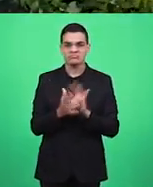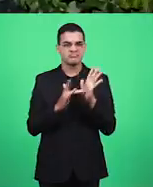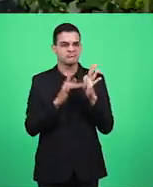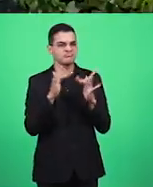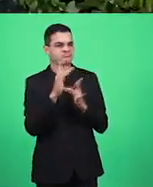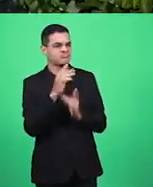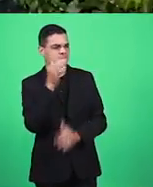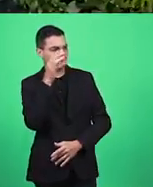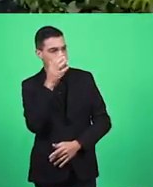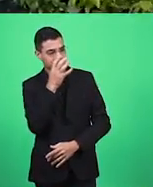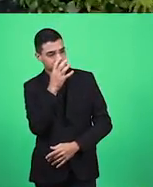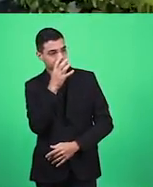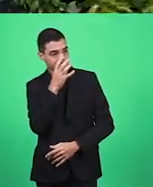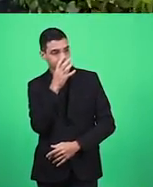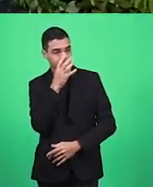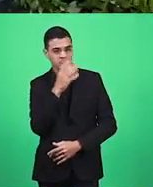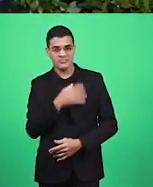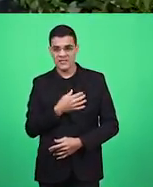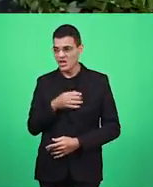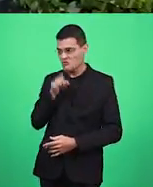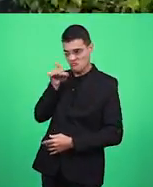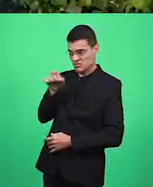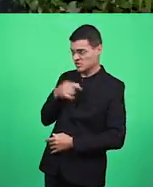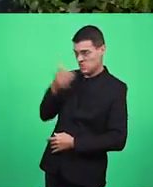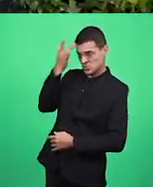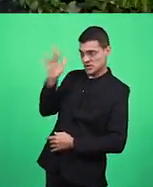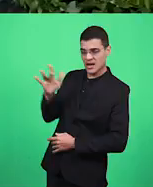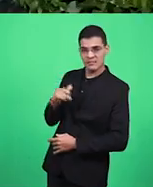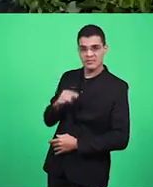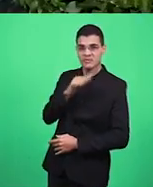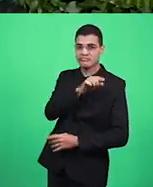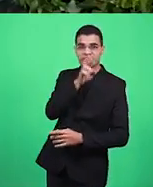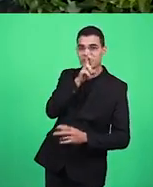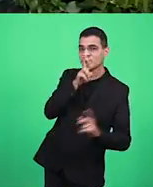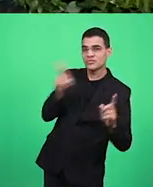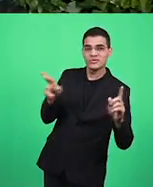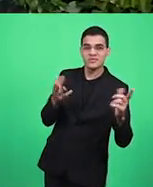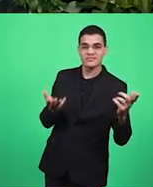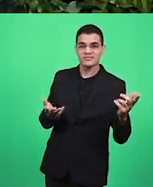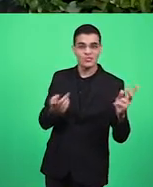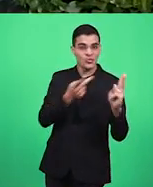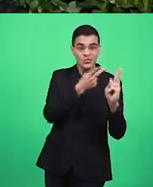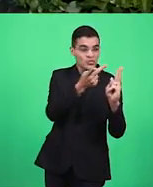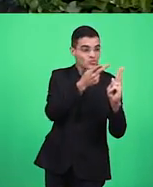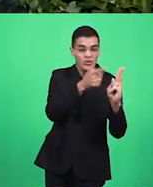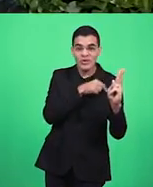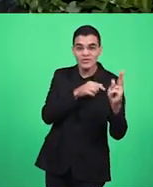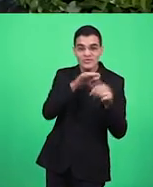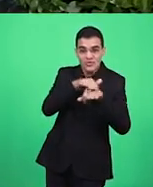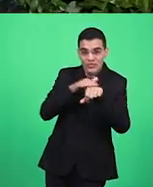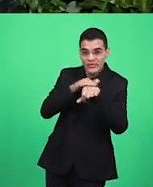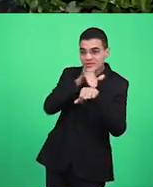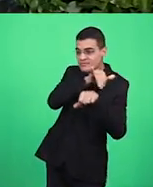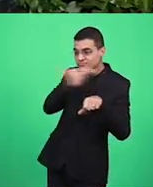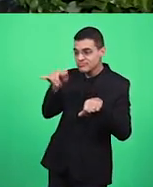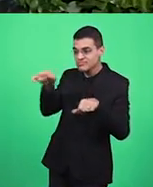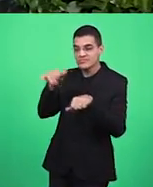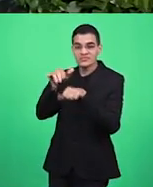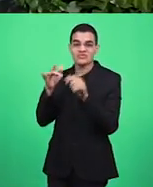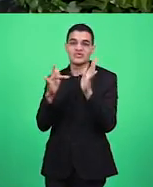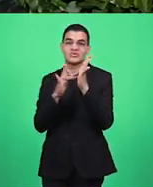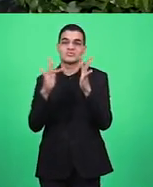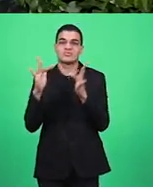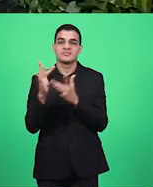человек, замечательный. Убили Иисуса, а ты единственный, что ли, что не знаешь? А они говорили-то